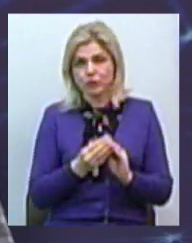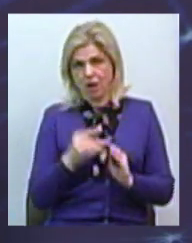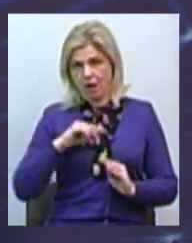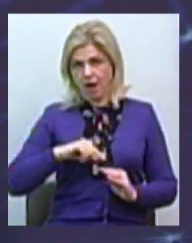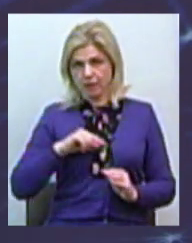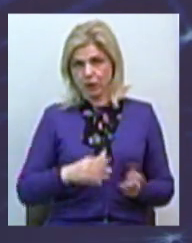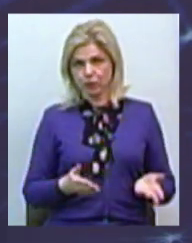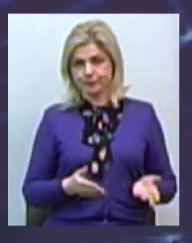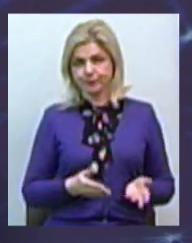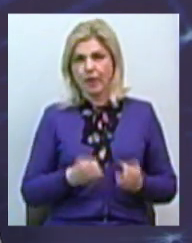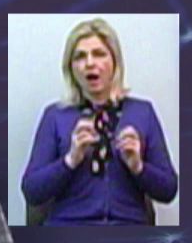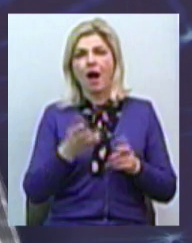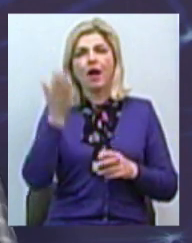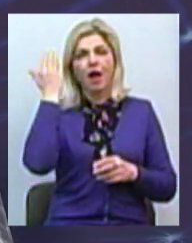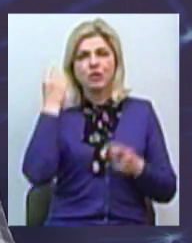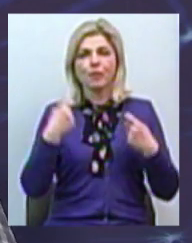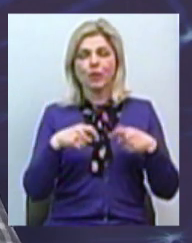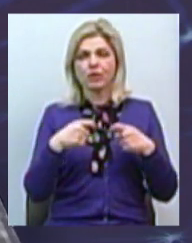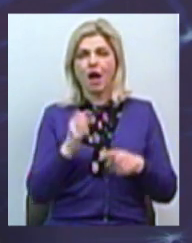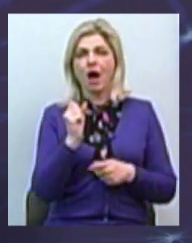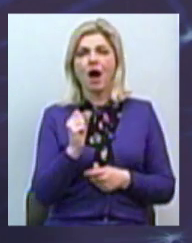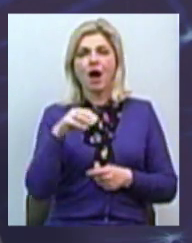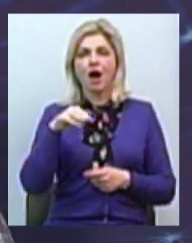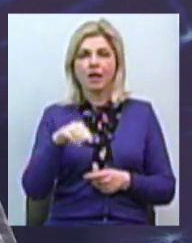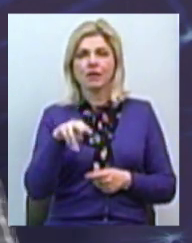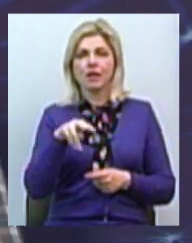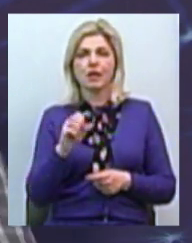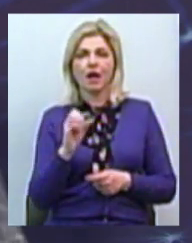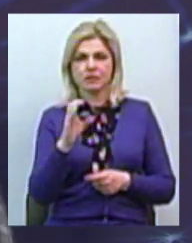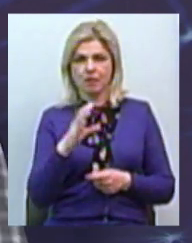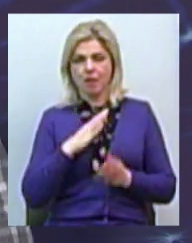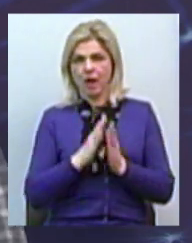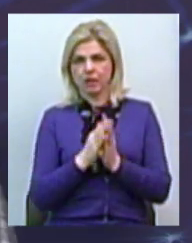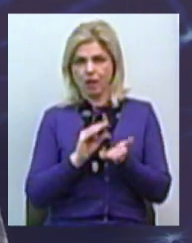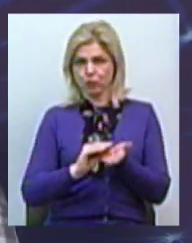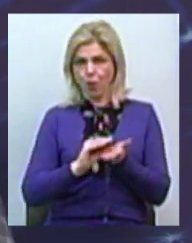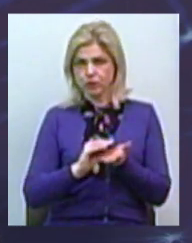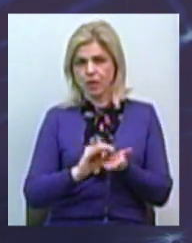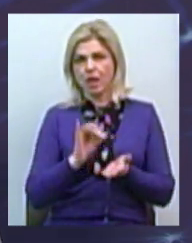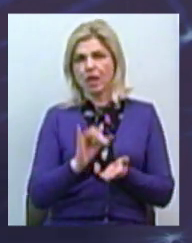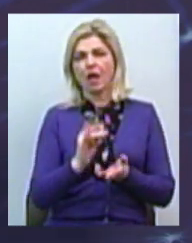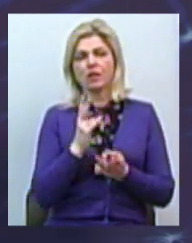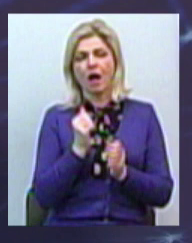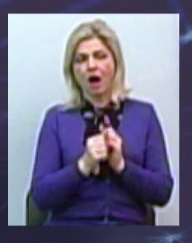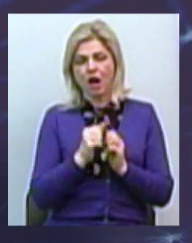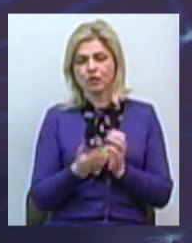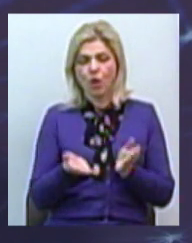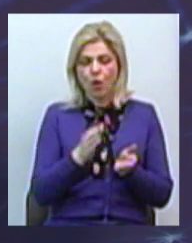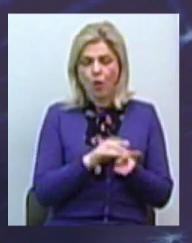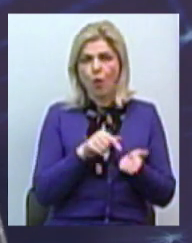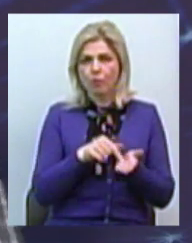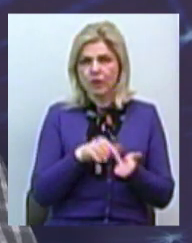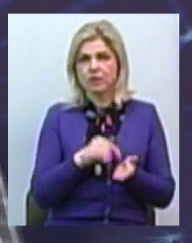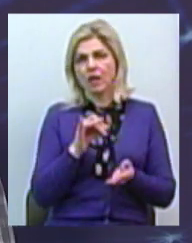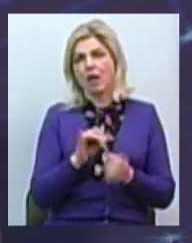як раніше атласи продавалися, там досить товста книга, і на кожній сторінці були тільки якісь області окремі, і ми